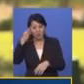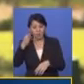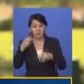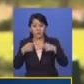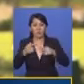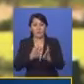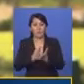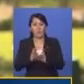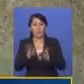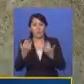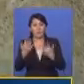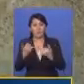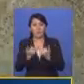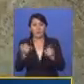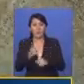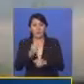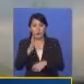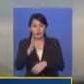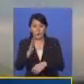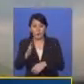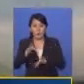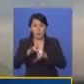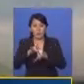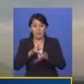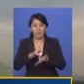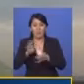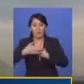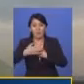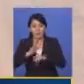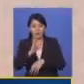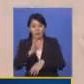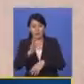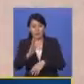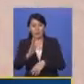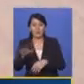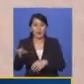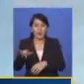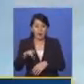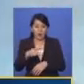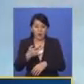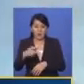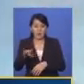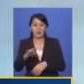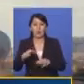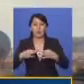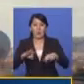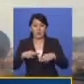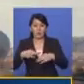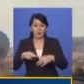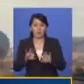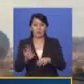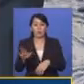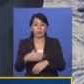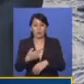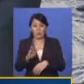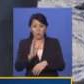түрлі бағыттағы демалысқа жағдай жасаймыз. Визит орталықтар ашылады. Шыңдарға квадроцикл мен серуендеу, джип сафари қызметтері жақын уақытта